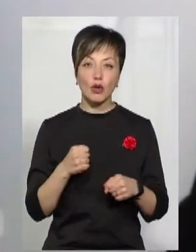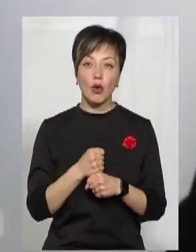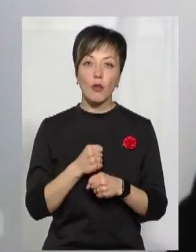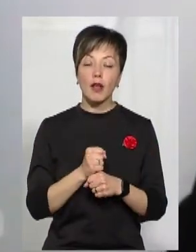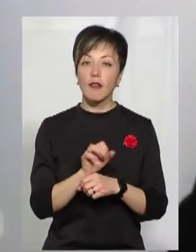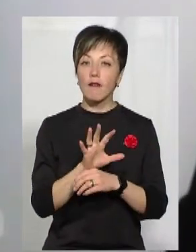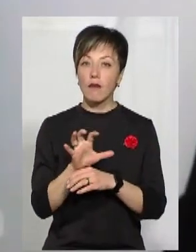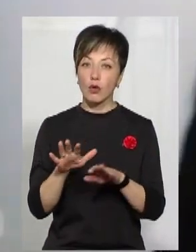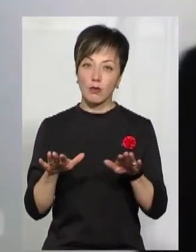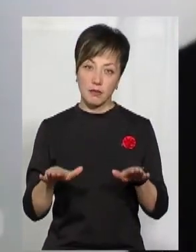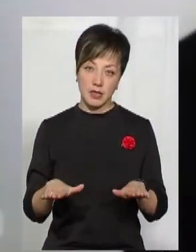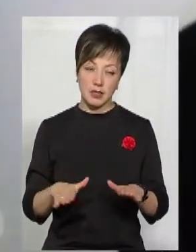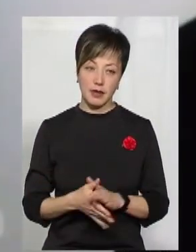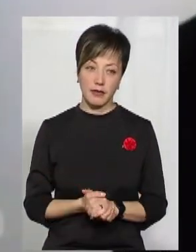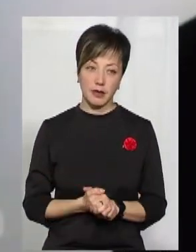фото у